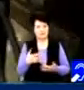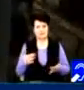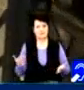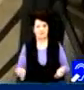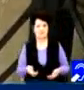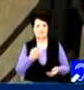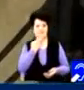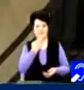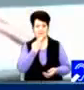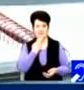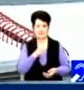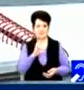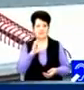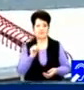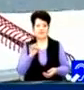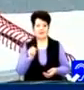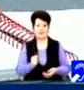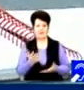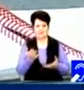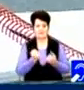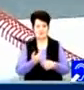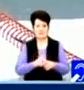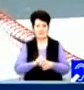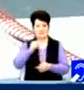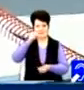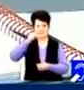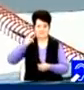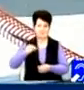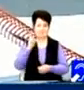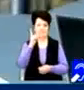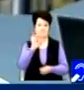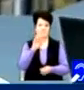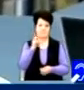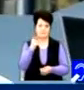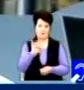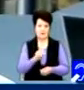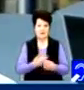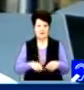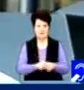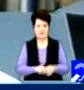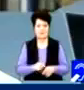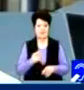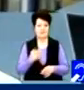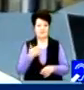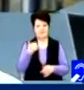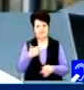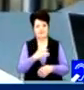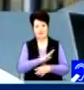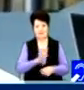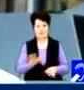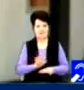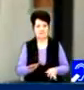mereu cu zâmbetul pe buze Sara și a ales aici o facultate care i se potrivește în Congo spune ea nu ar fi avut atâtea oportunități ca în Republica